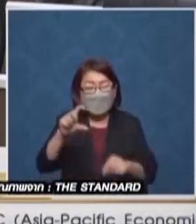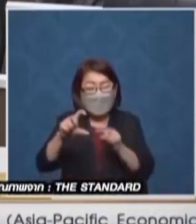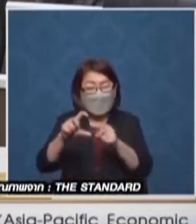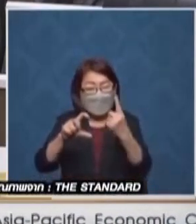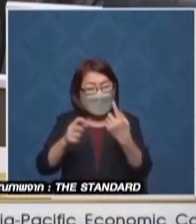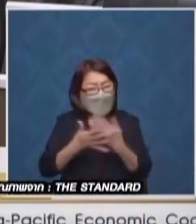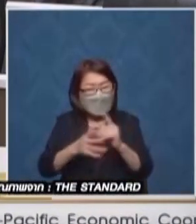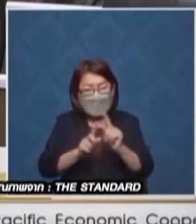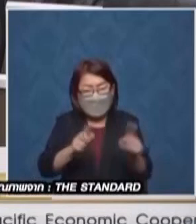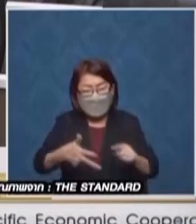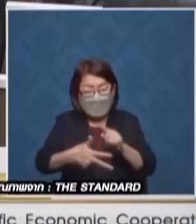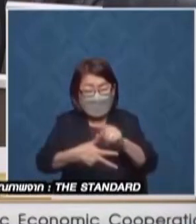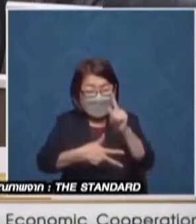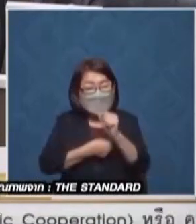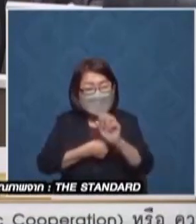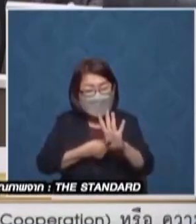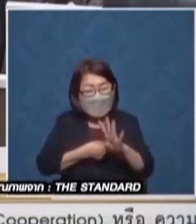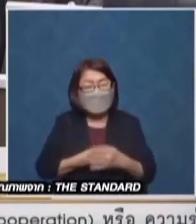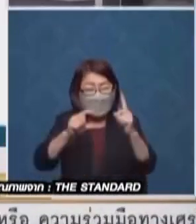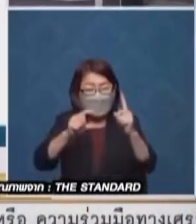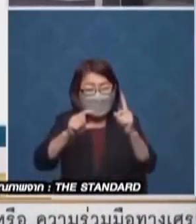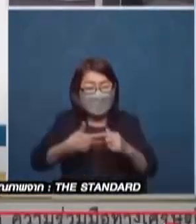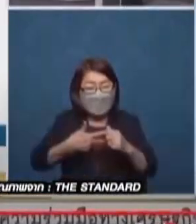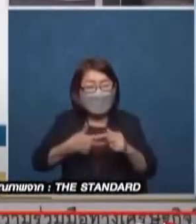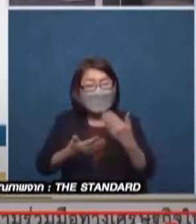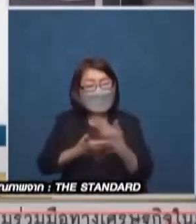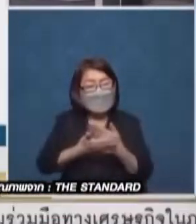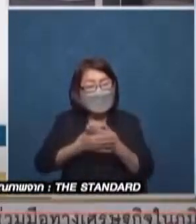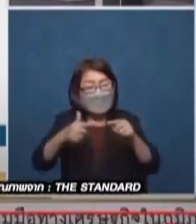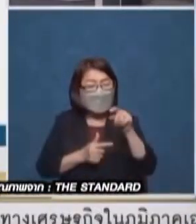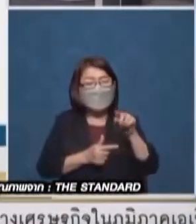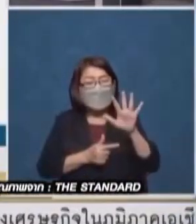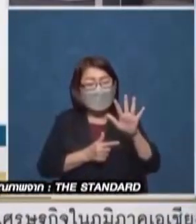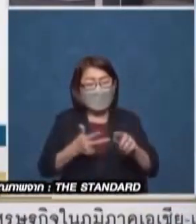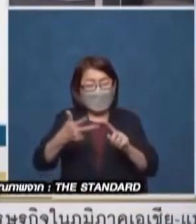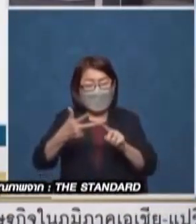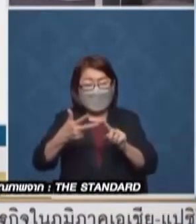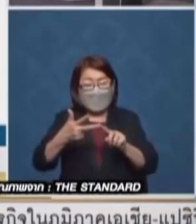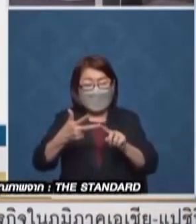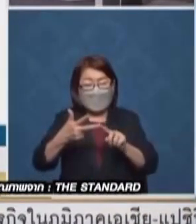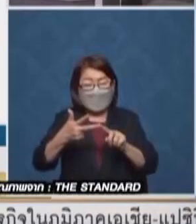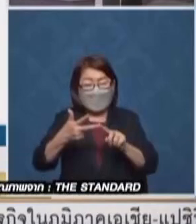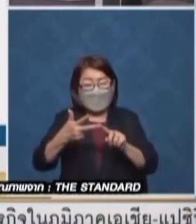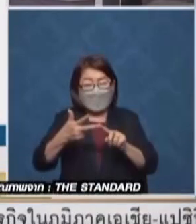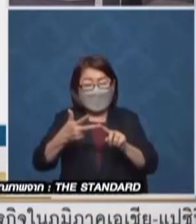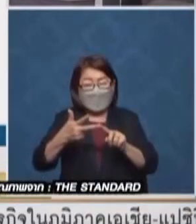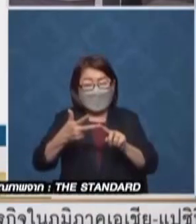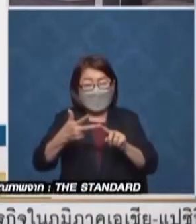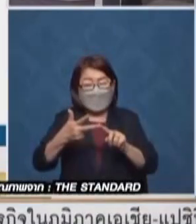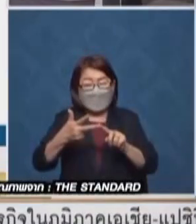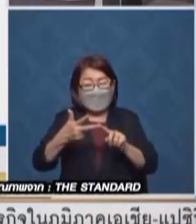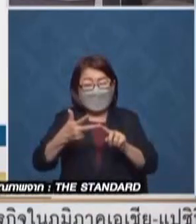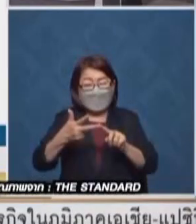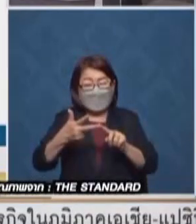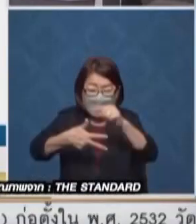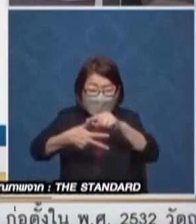ราคูณที่32 31 32 32 นั้นใช่ค่ะ คูณไป54เหรียญอยู่ดีๆครั้งแรกโอเคละเราเข้าใจเพราะเราต้องซื้อจัด